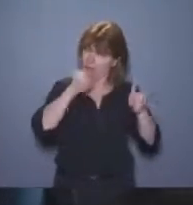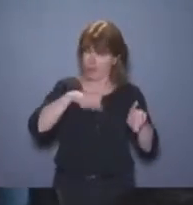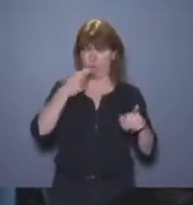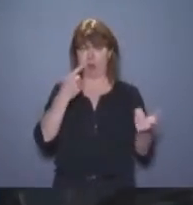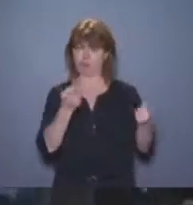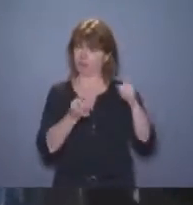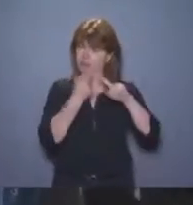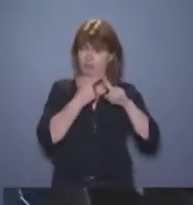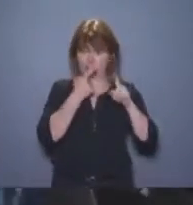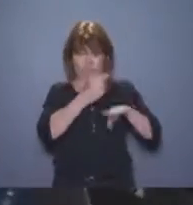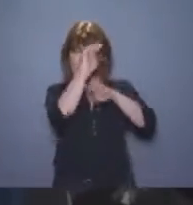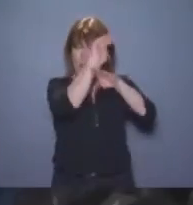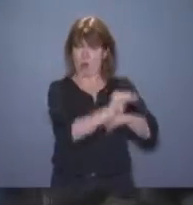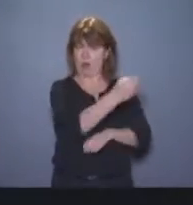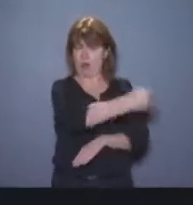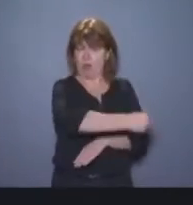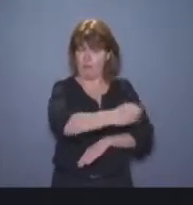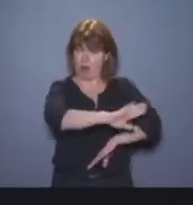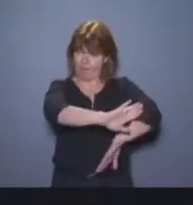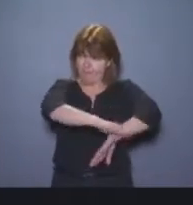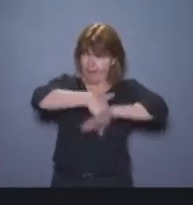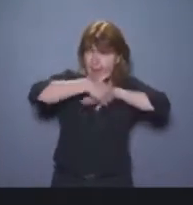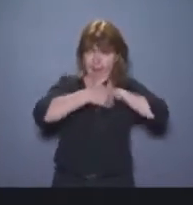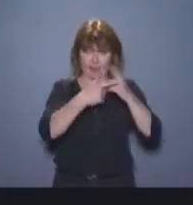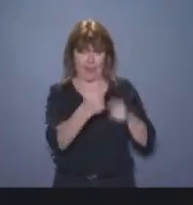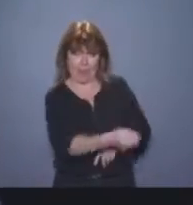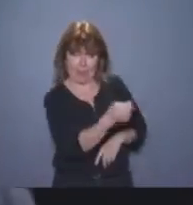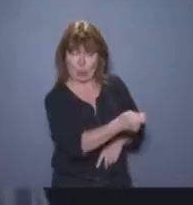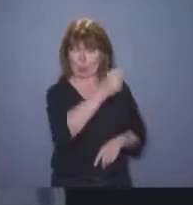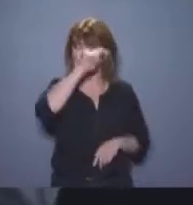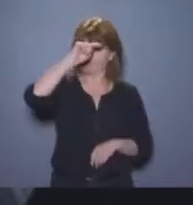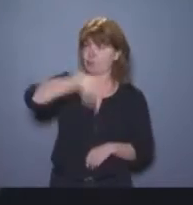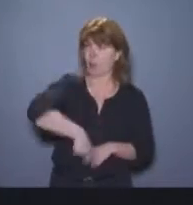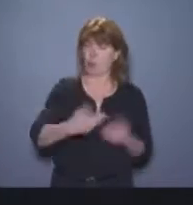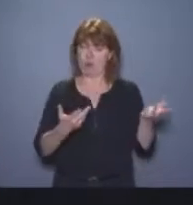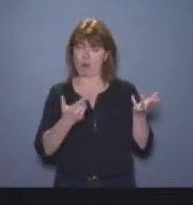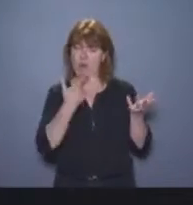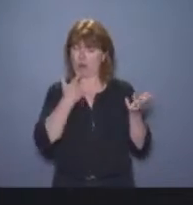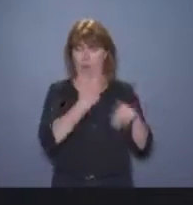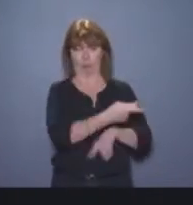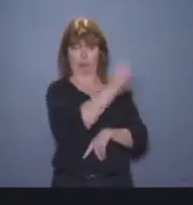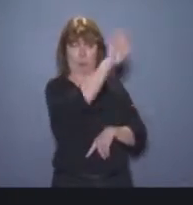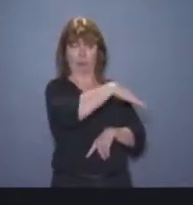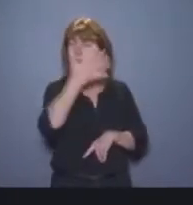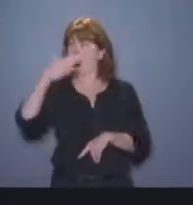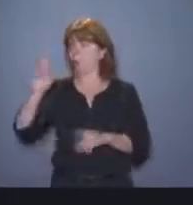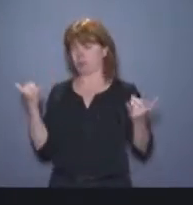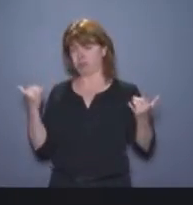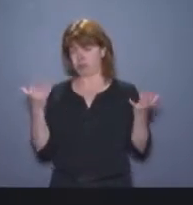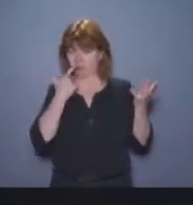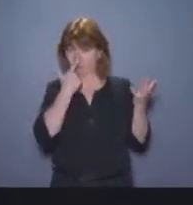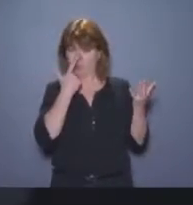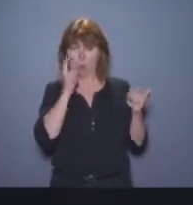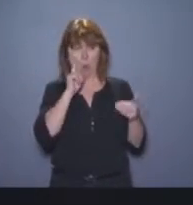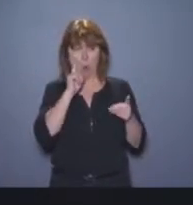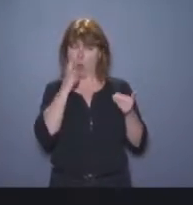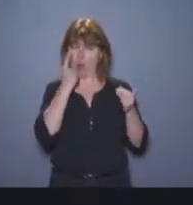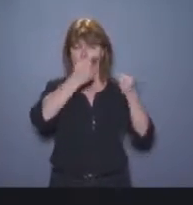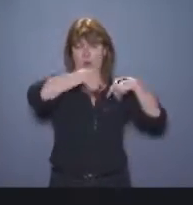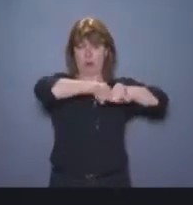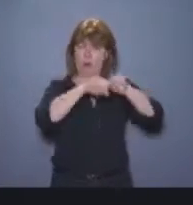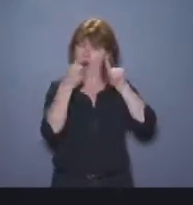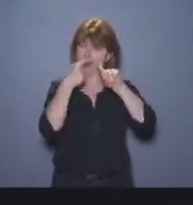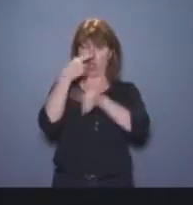Les enfants qui sont en difficulté doivent être protégés, aidés,